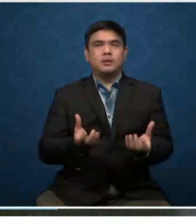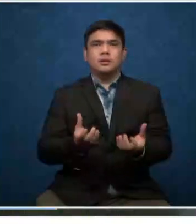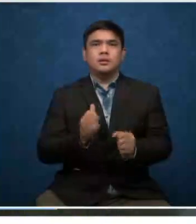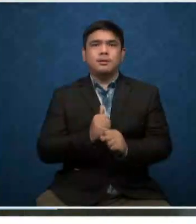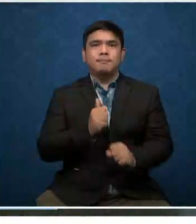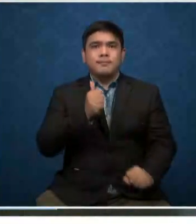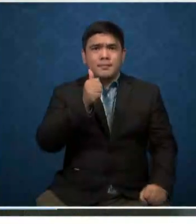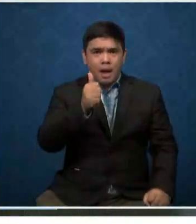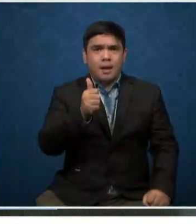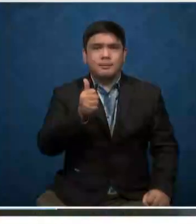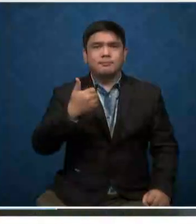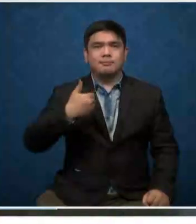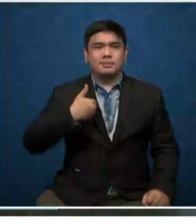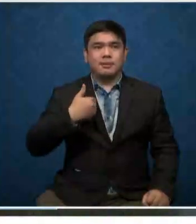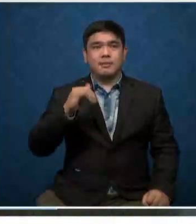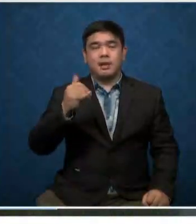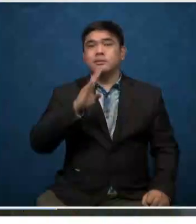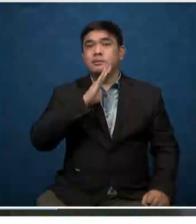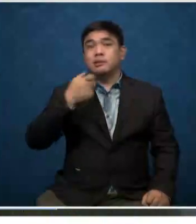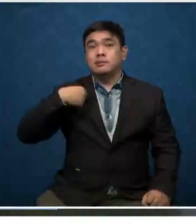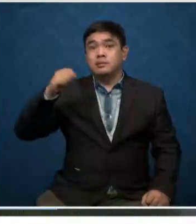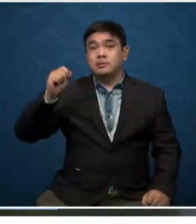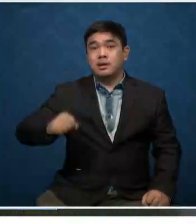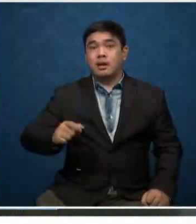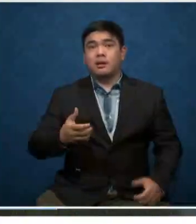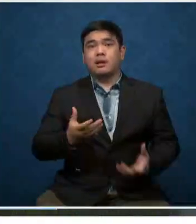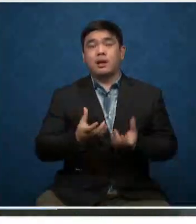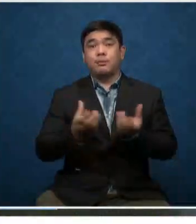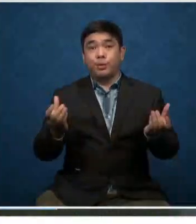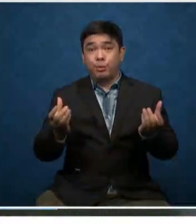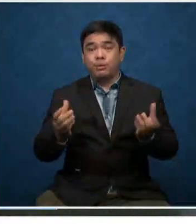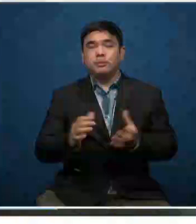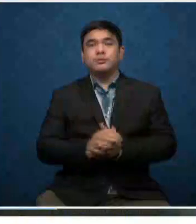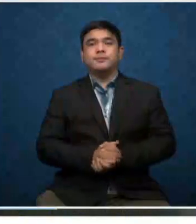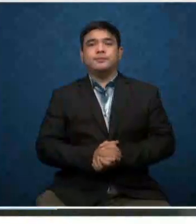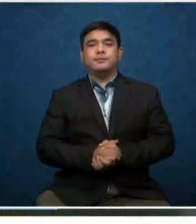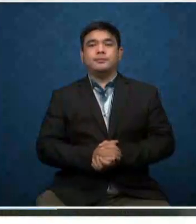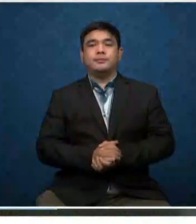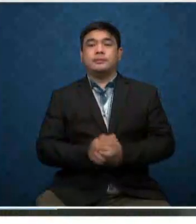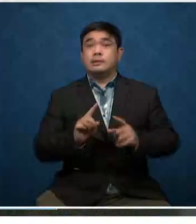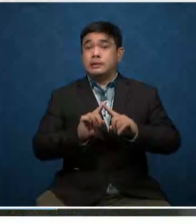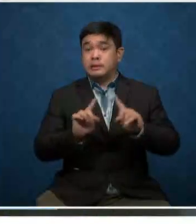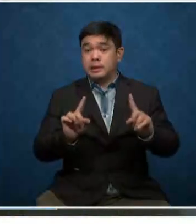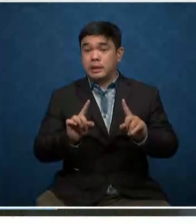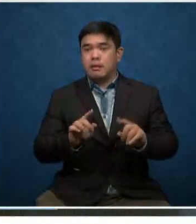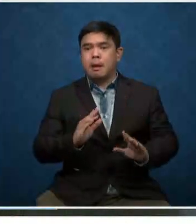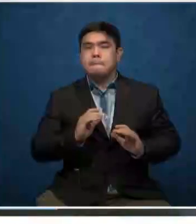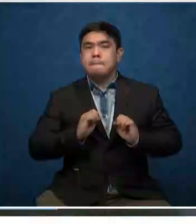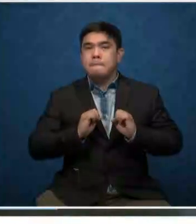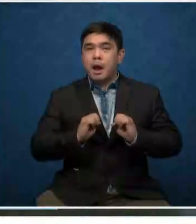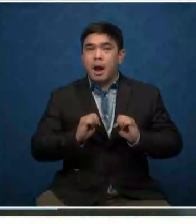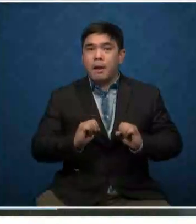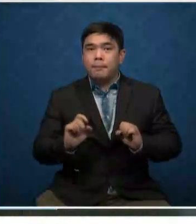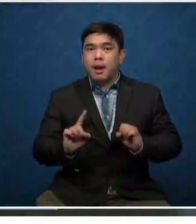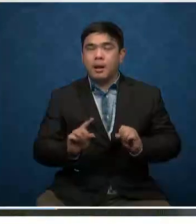ในคำวิทย์วินิจฉัยของศาลรัฐธรรมนูญดังกล่าวแต่ประเด็นก็คือว่ามีความพยายามที่